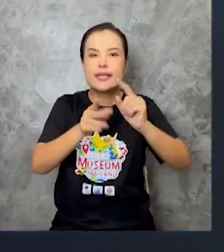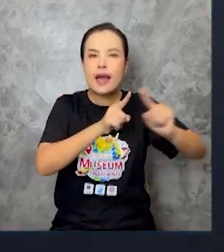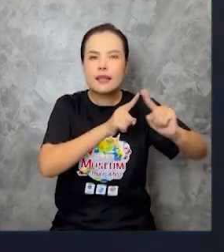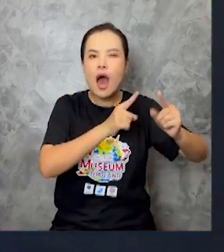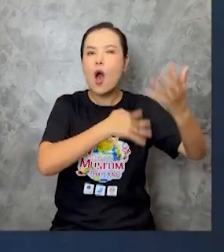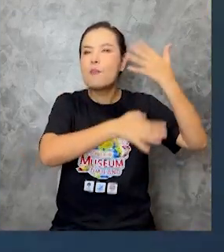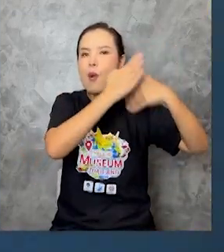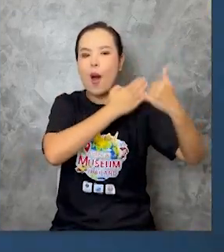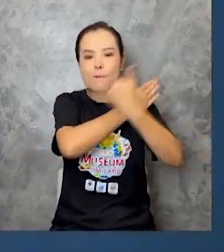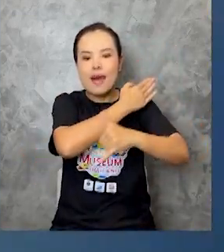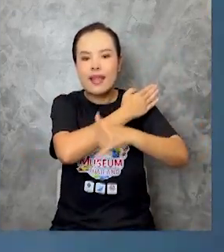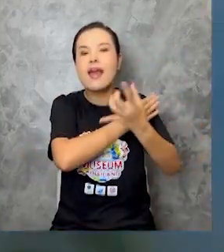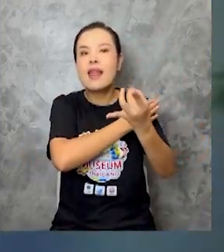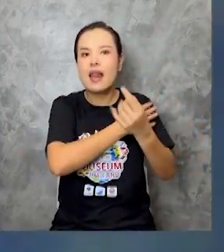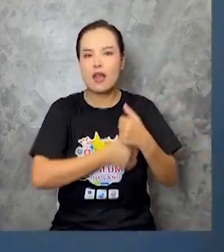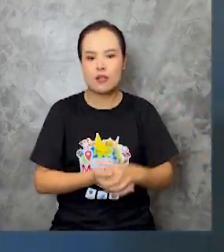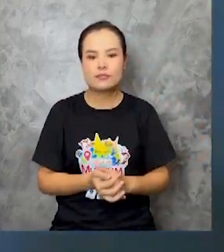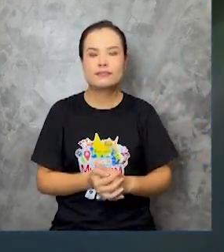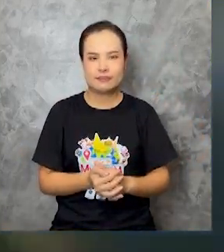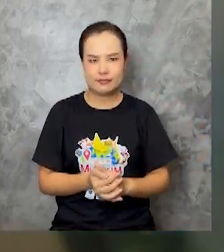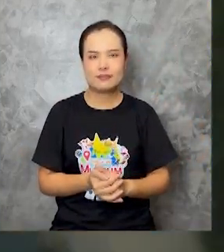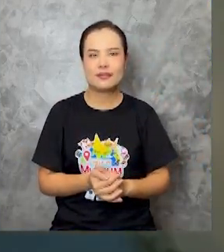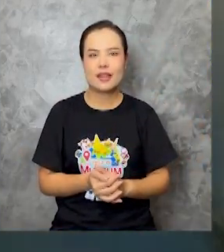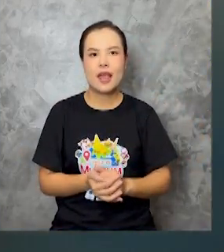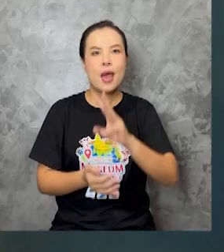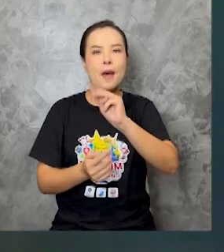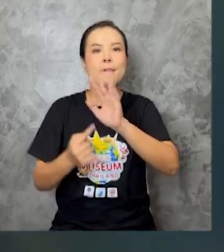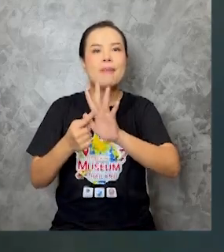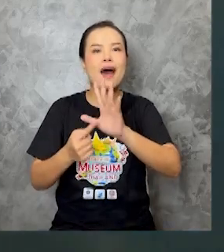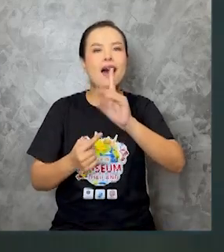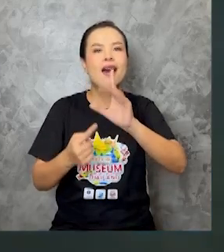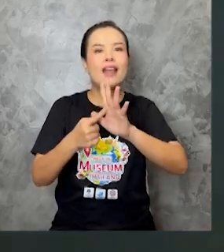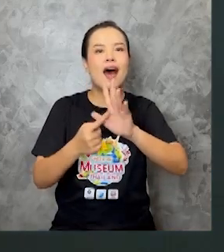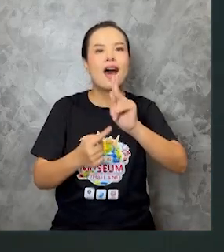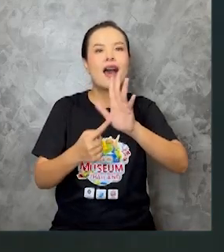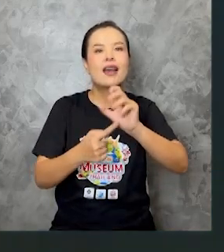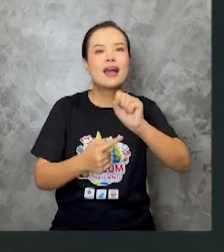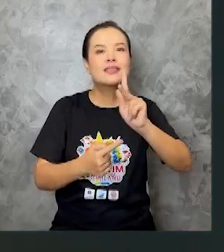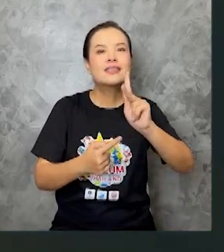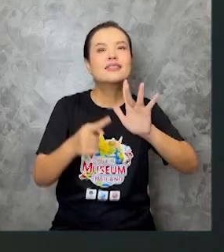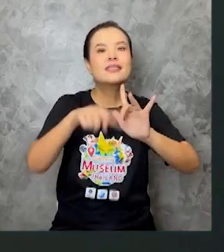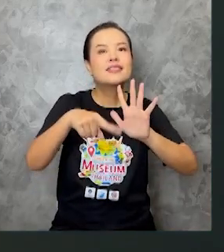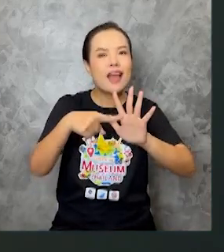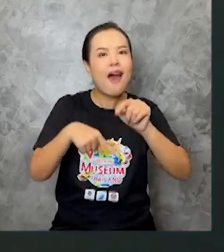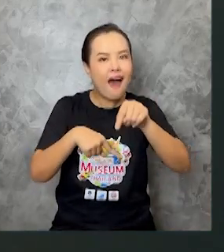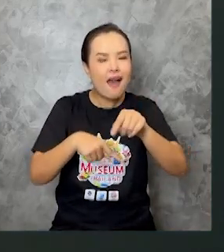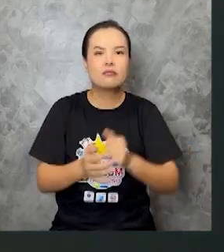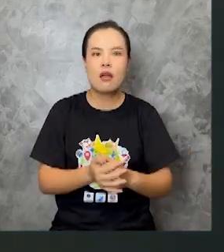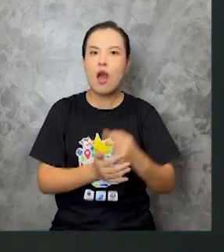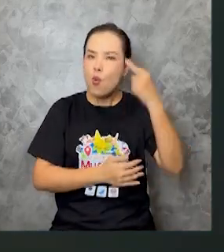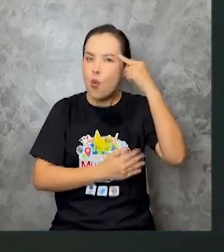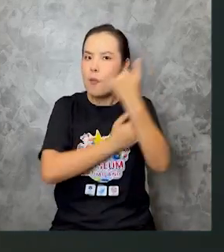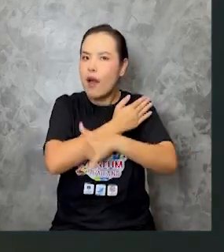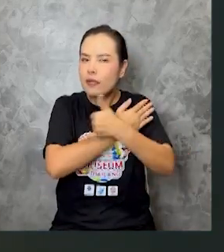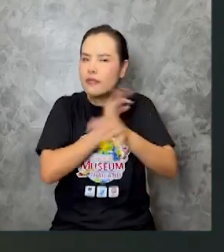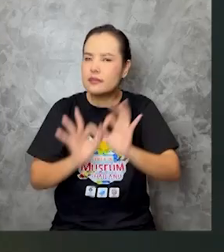มีที่มาในประเทศไหน นี่ค่ะผมเจอมาดากัสการ์ค่ะ มาดากัสการ ์เก่งมากนี่คือประเทศมาดากัสการ์แล้วรู้ไหมว่